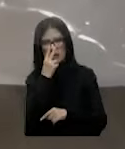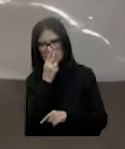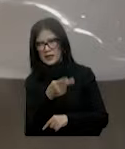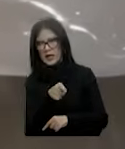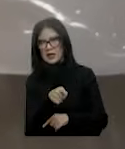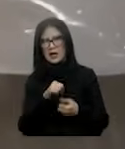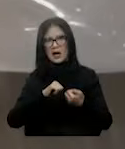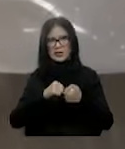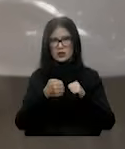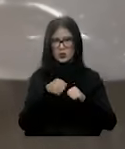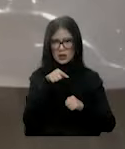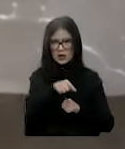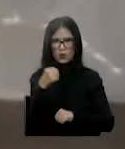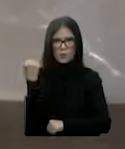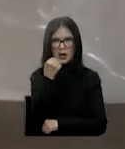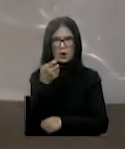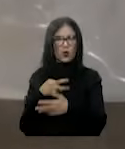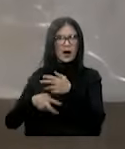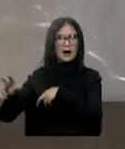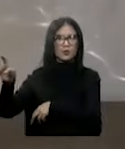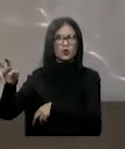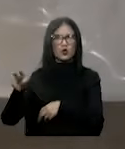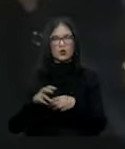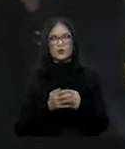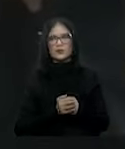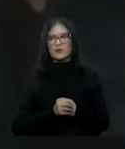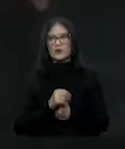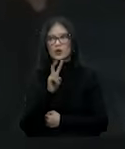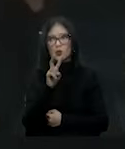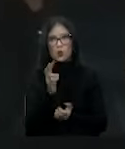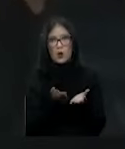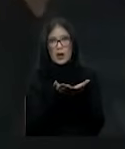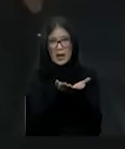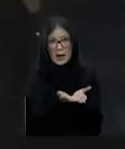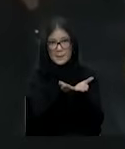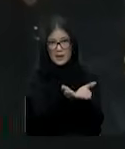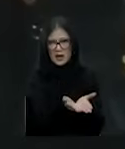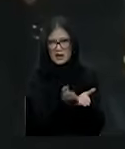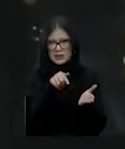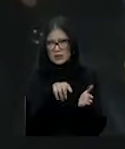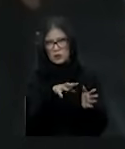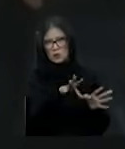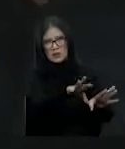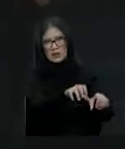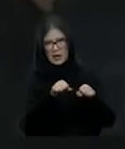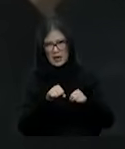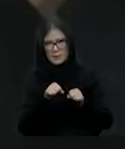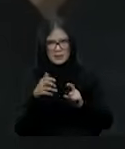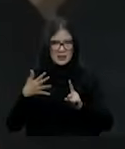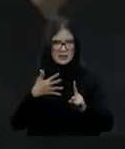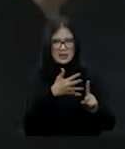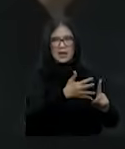para pelaku berhasil melarikan diri. Ada dua kapal yang kita lakukan penyergapan dan pengejaran itu,